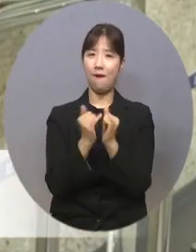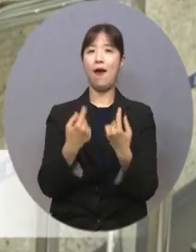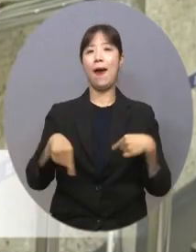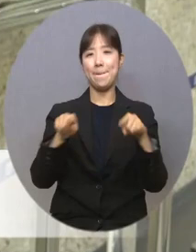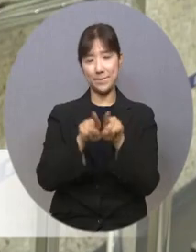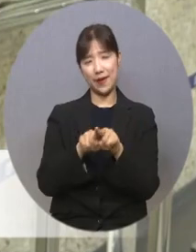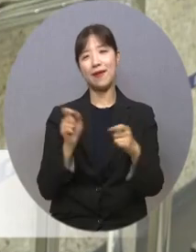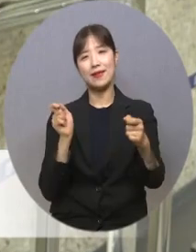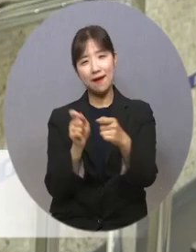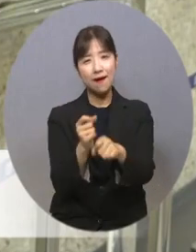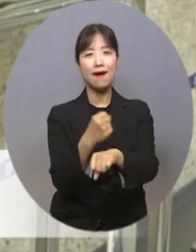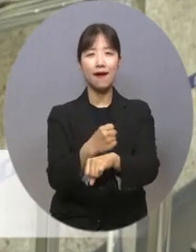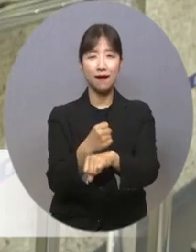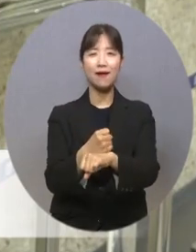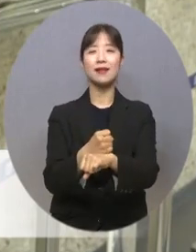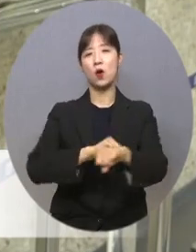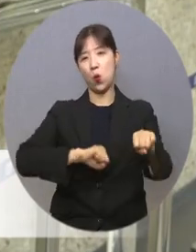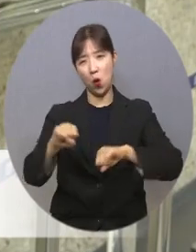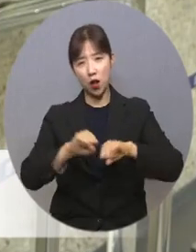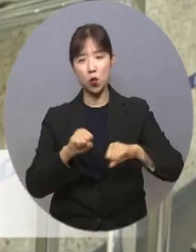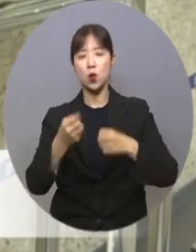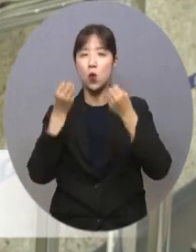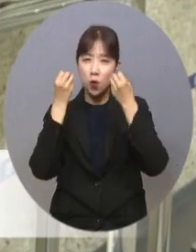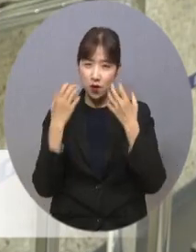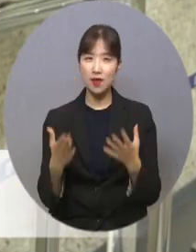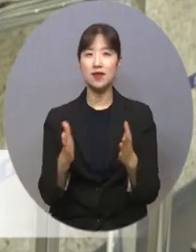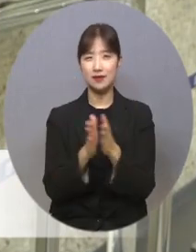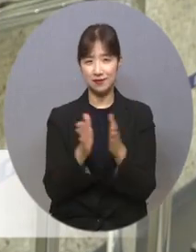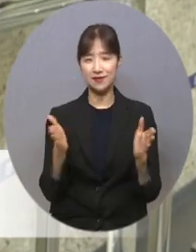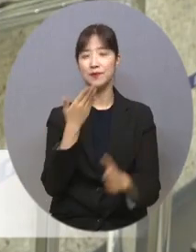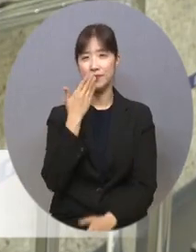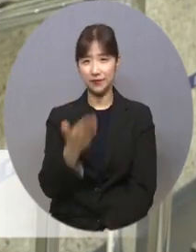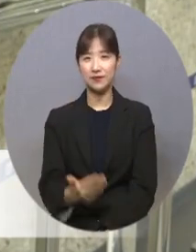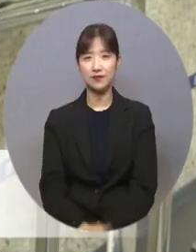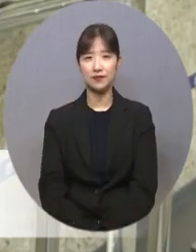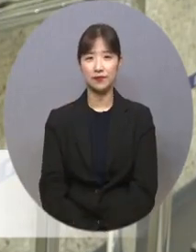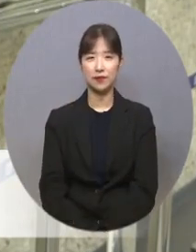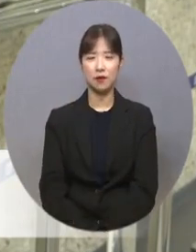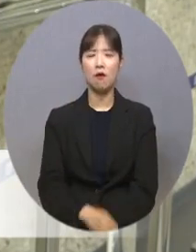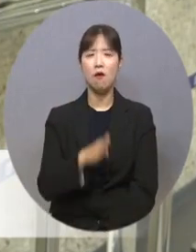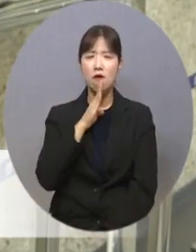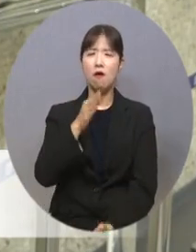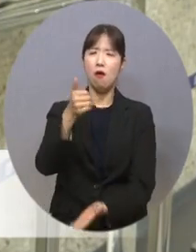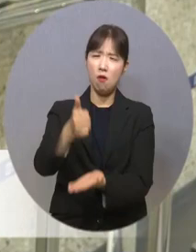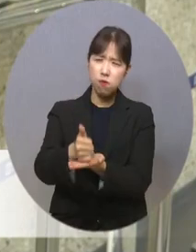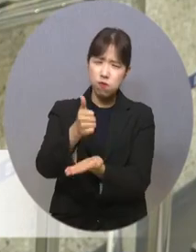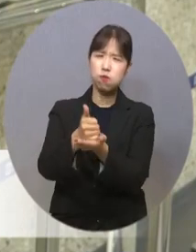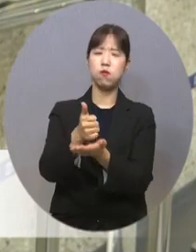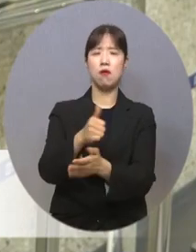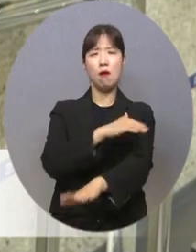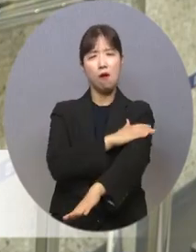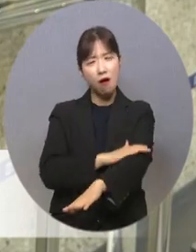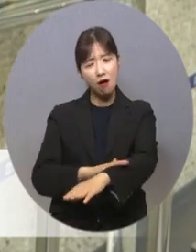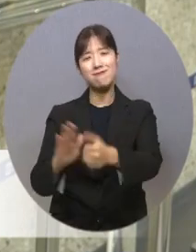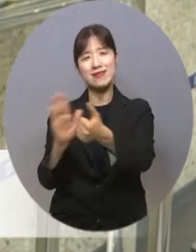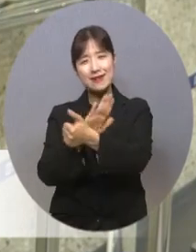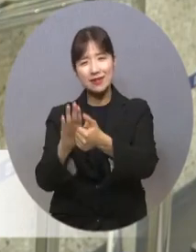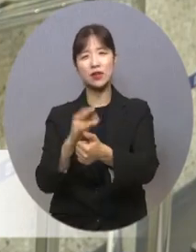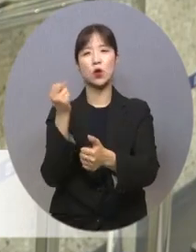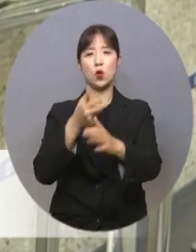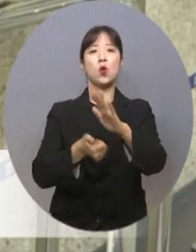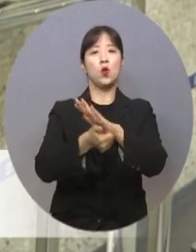함께 다가가는 일련의 활동들이 새롭게 시작이 됩니다. 대단히 칭찬하고 격려하고